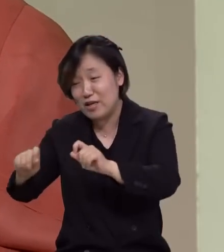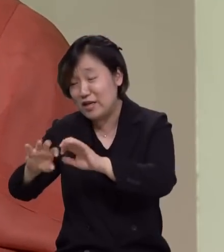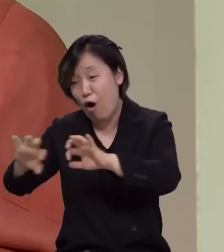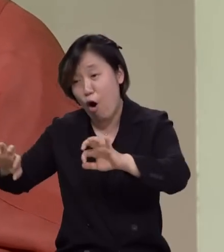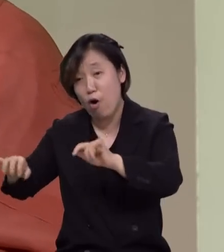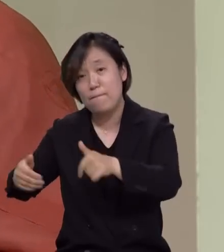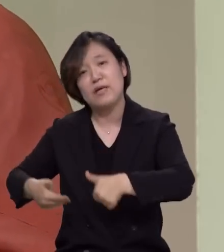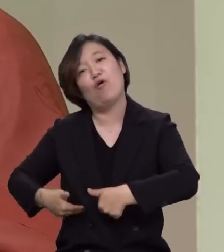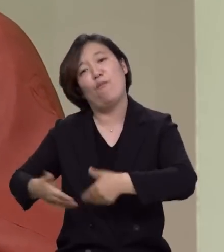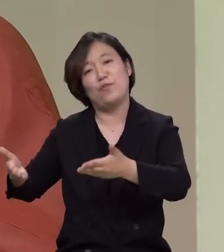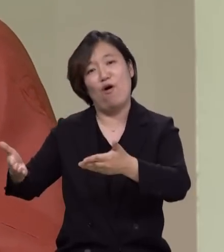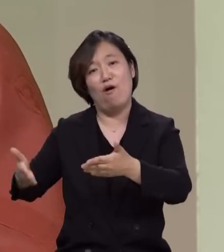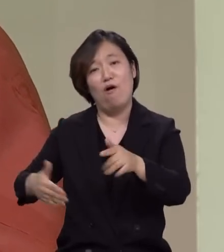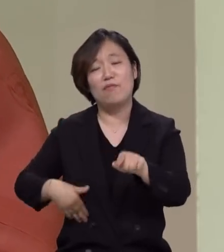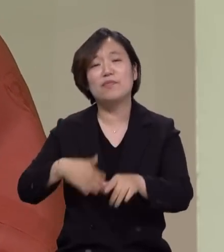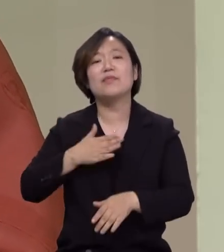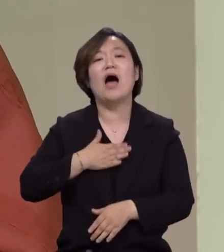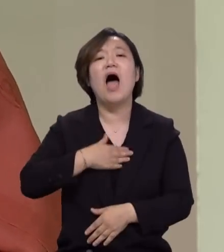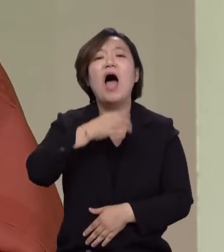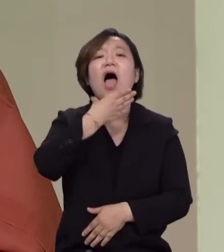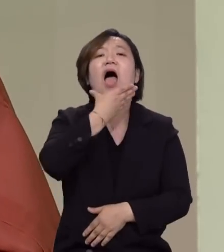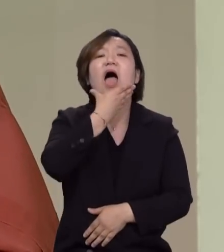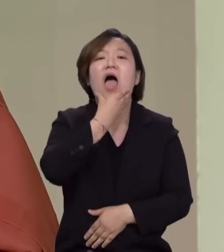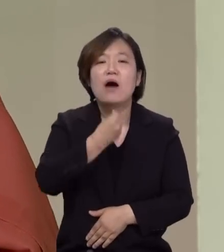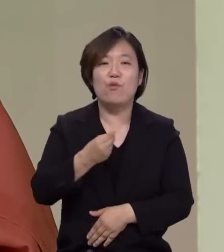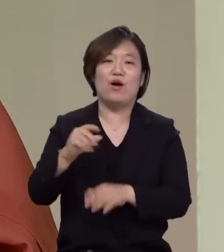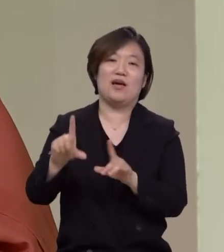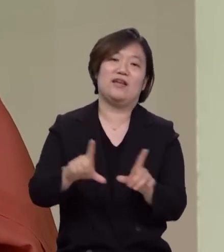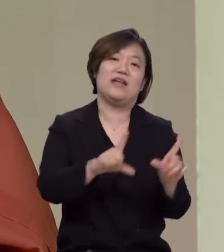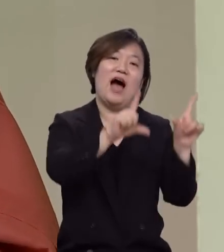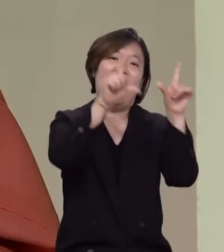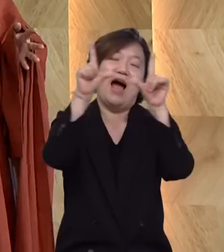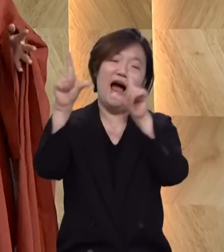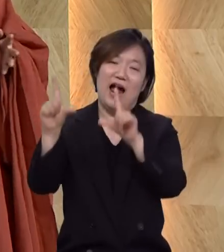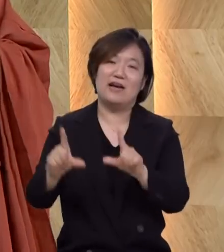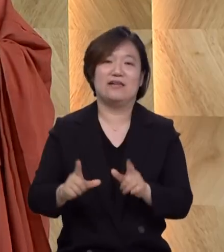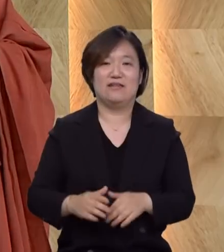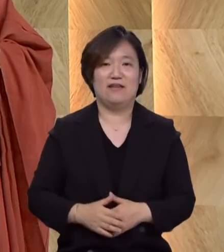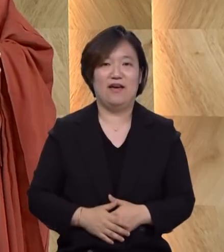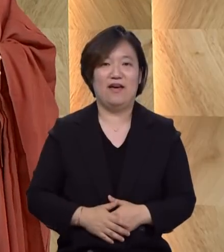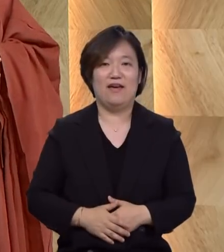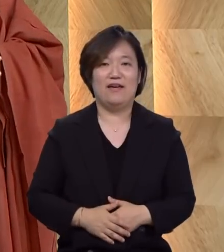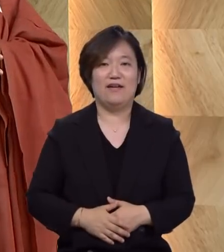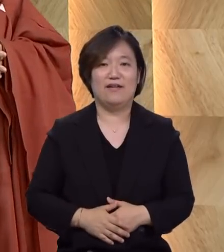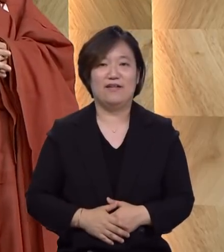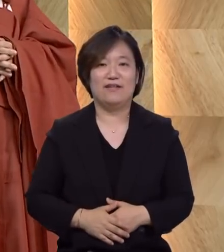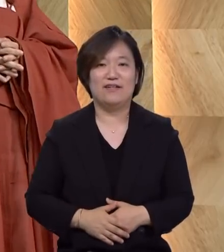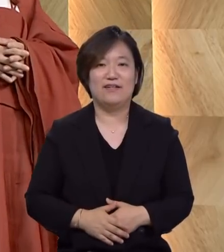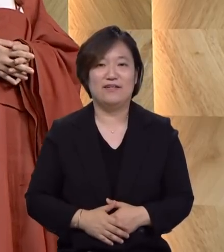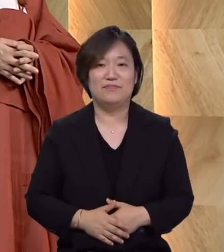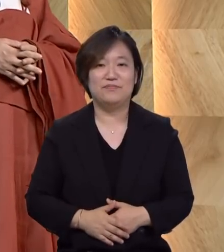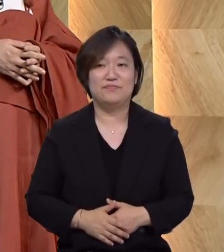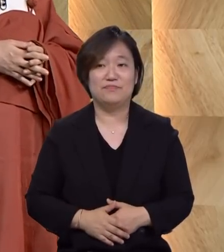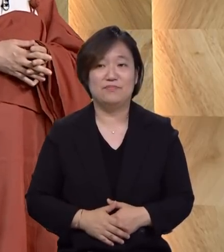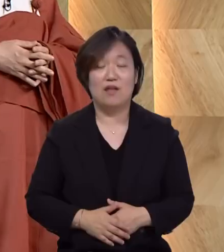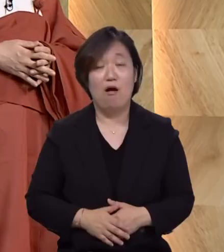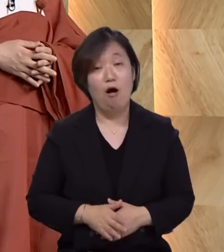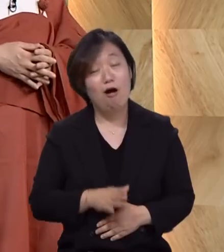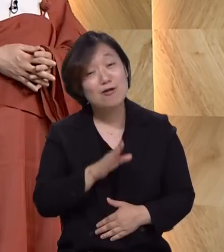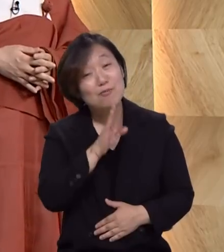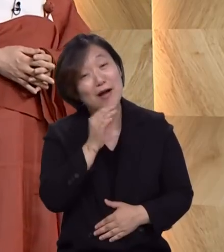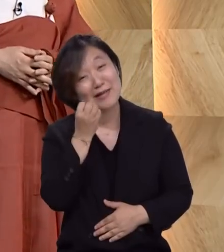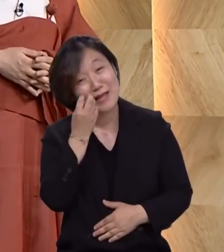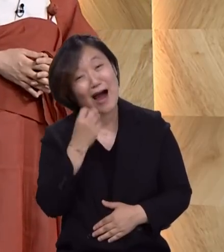살다가 세상을 떠났다고 합니다 우리가 이런 얘기를 들으면 하 참 별난